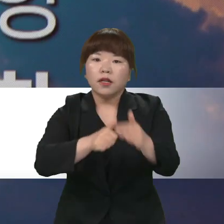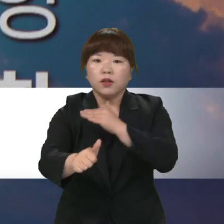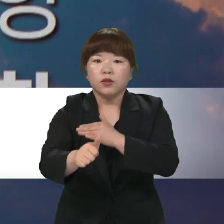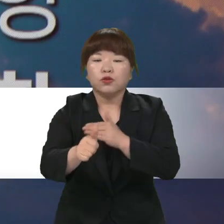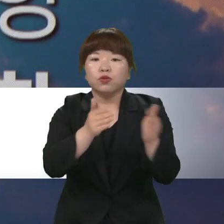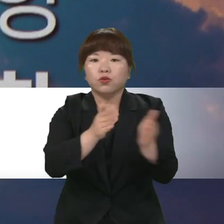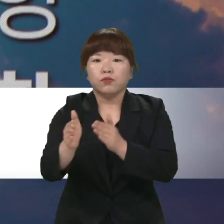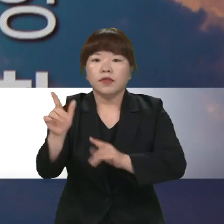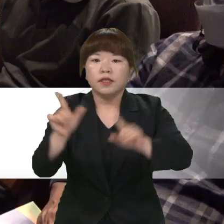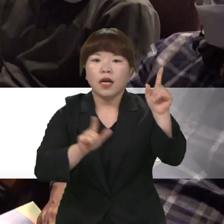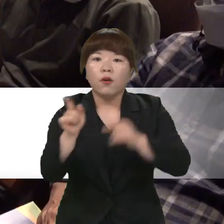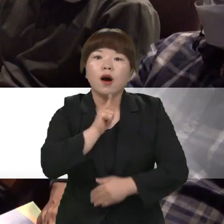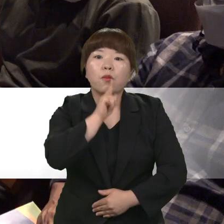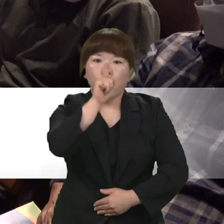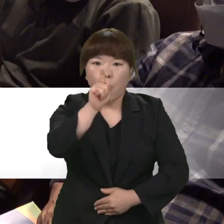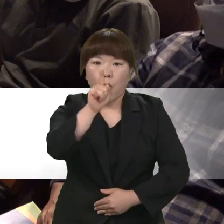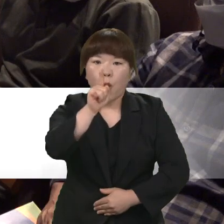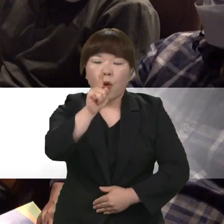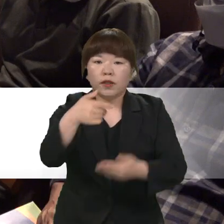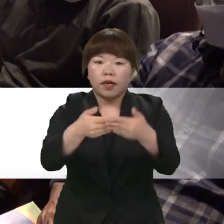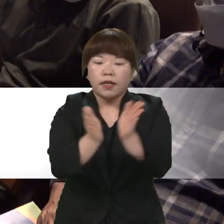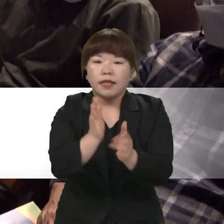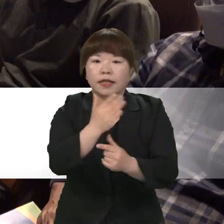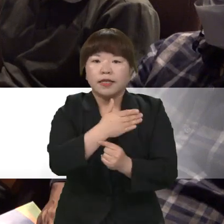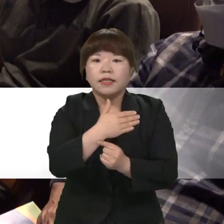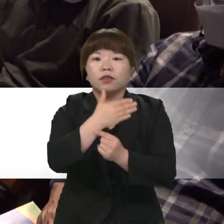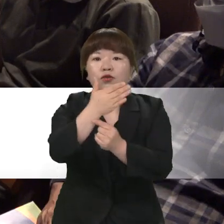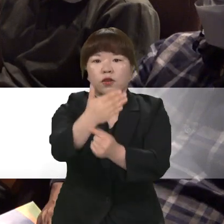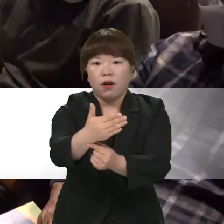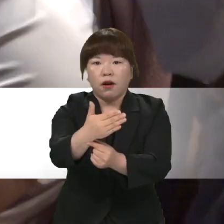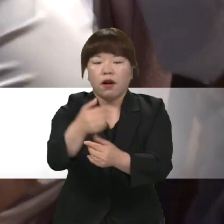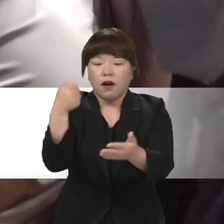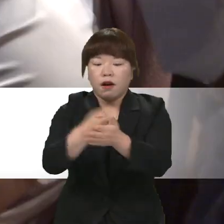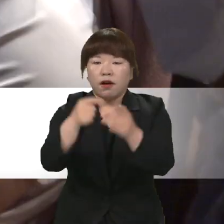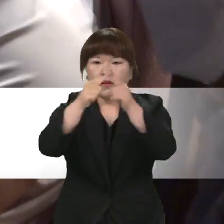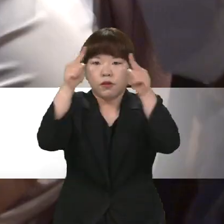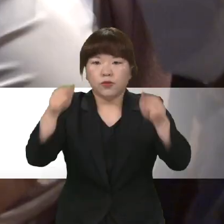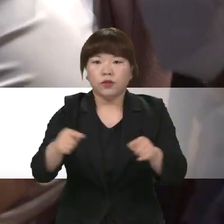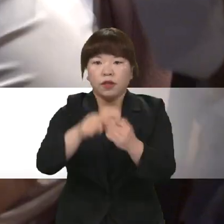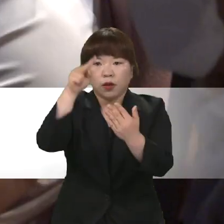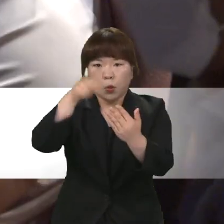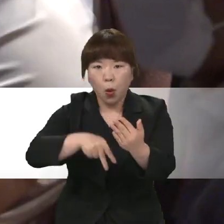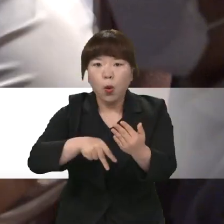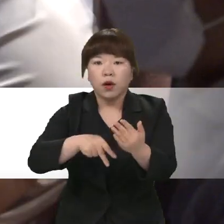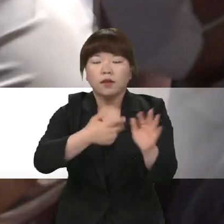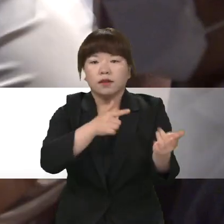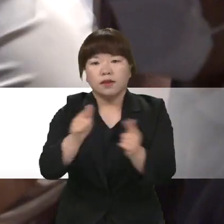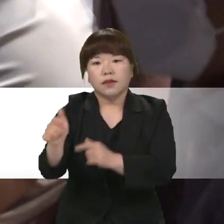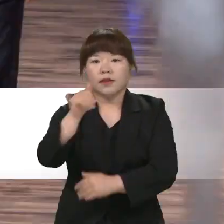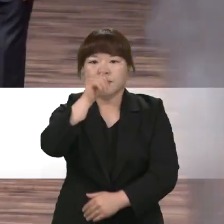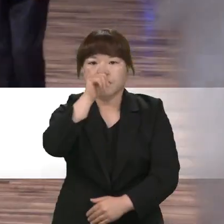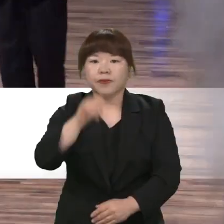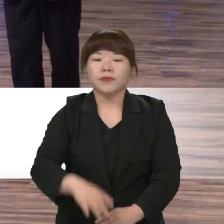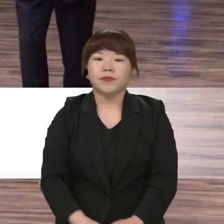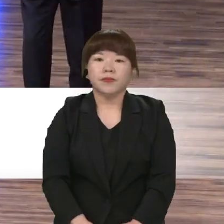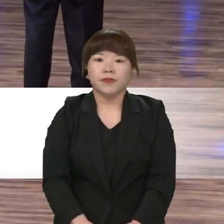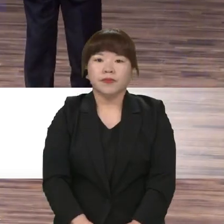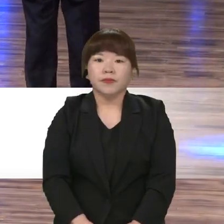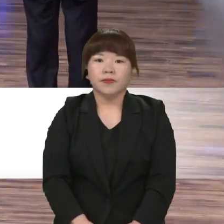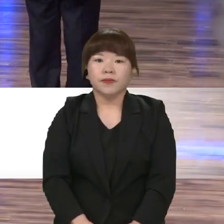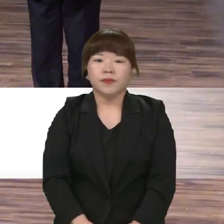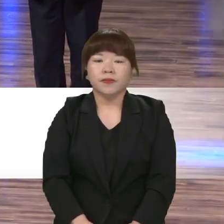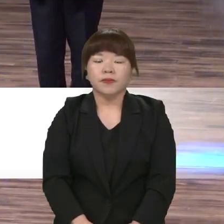준비 상황 보고를 시작으로 선수단 단기 수여 필승 결의문 낭독 필승 부호 제창 등이 진행됐습니다